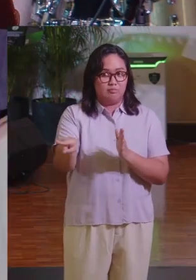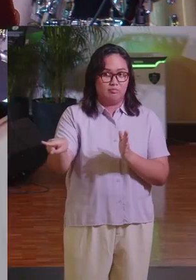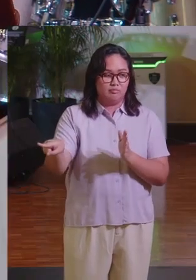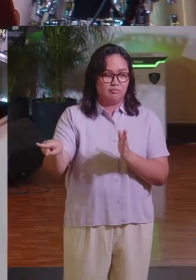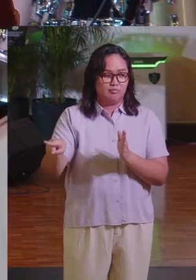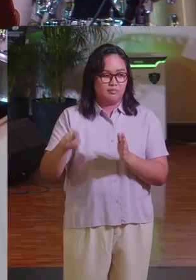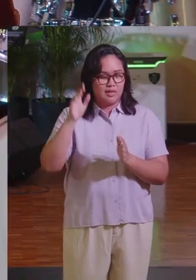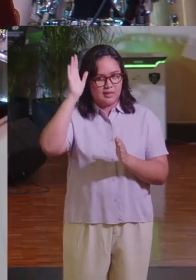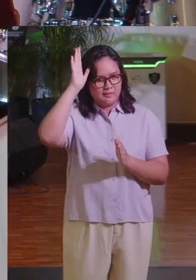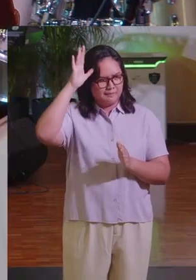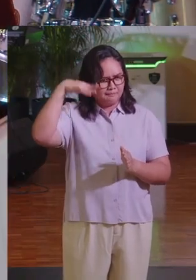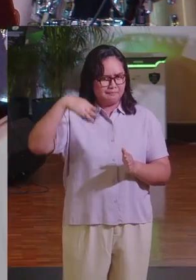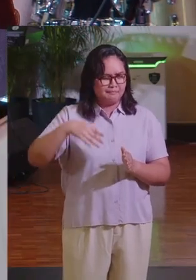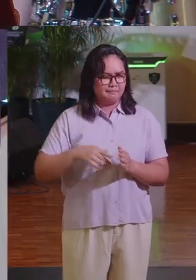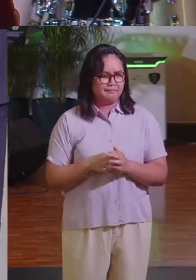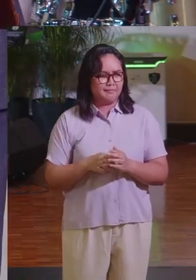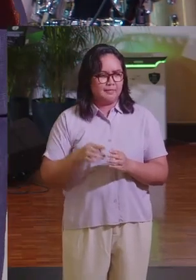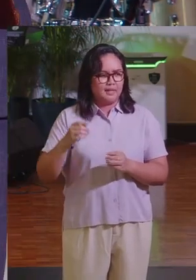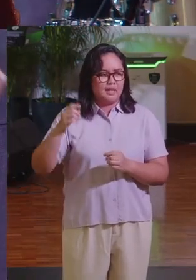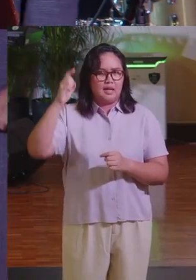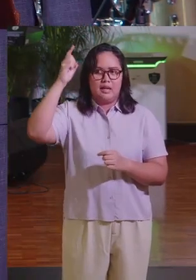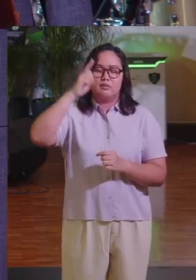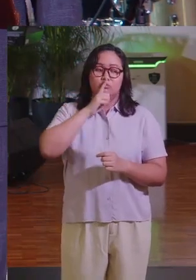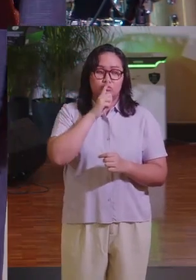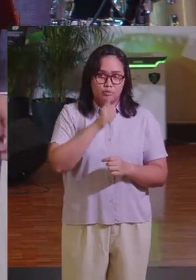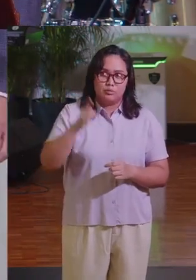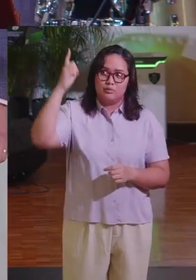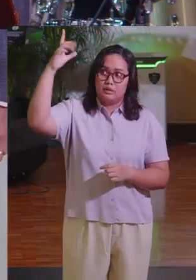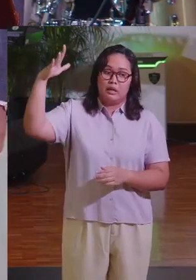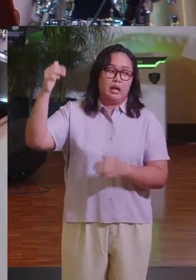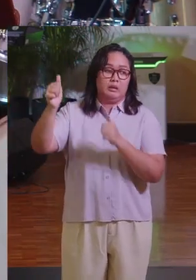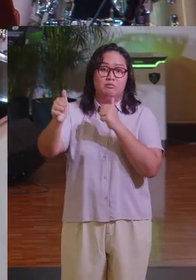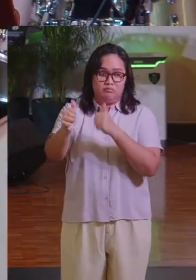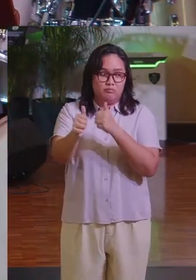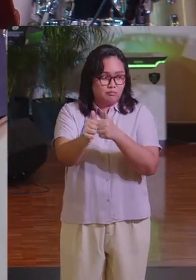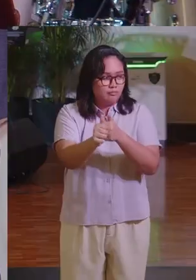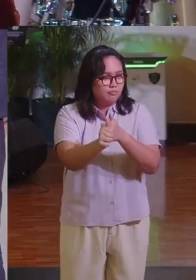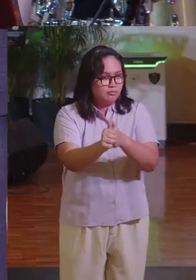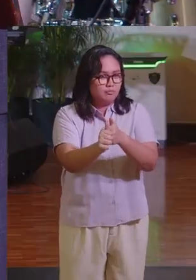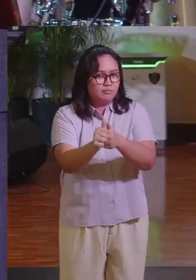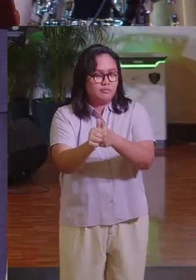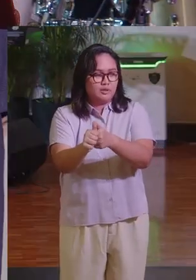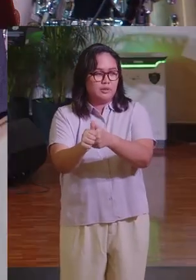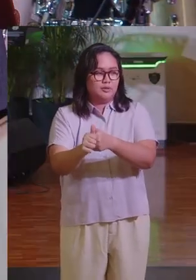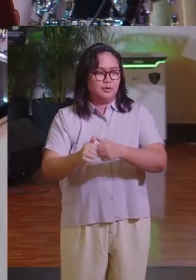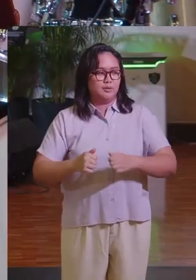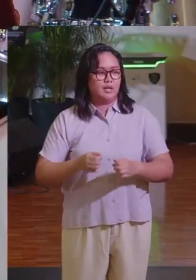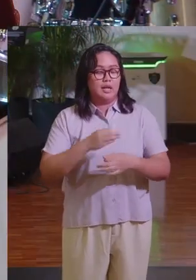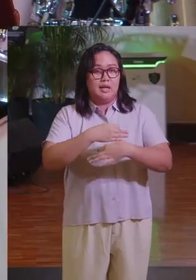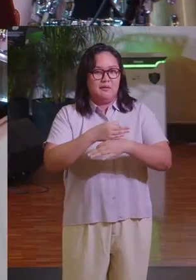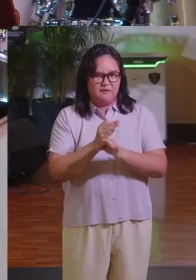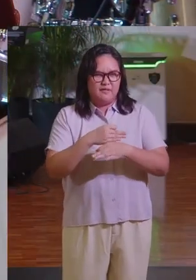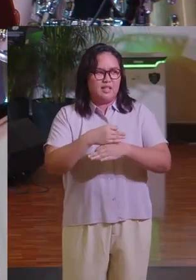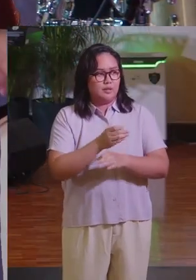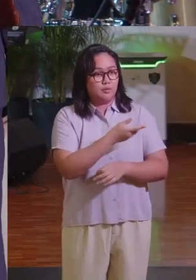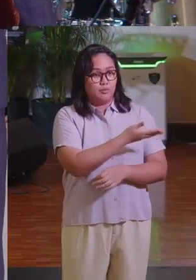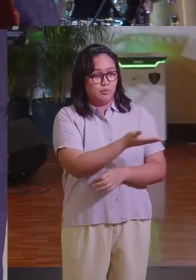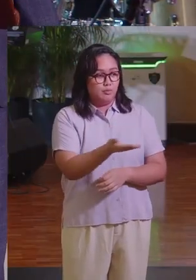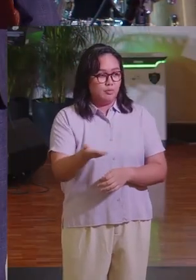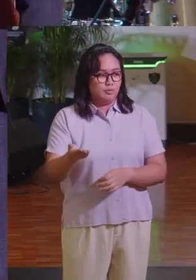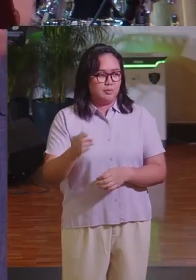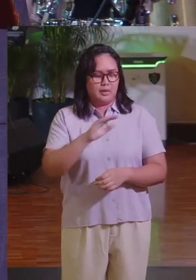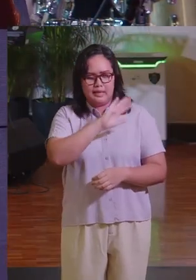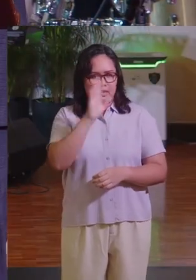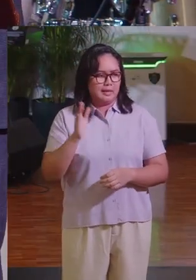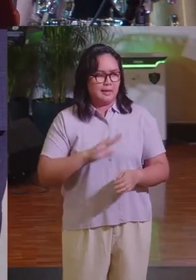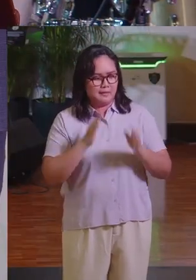sumusuway, tiyak na hahabulin ka ng Panginoon at ikaw ay kanyang itutuwid. Hindi kanya pababayaan